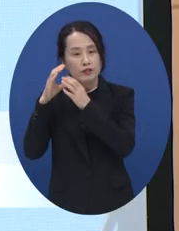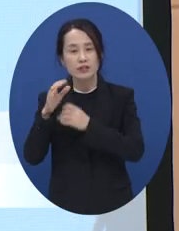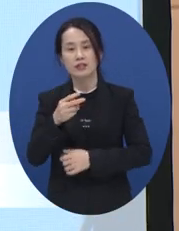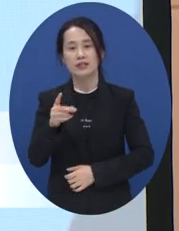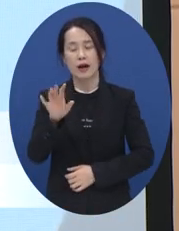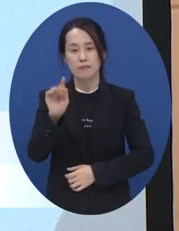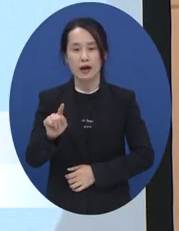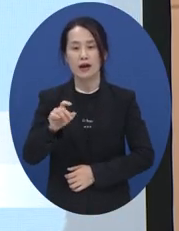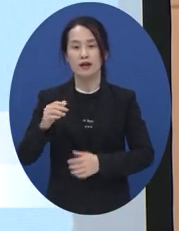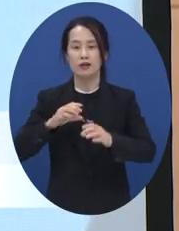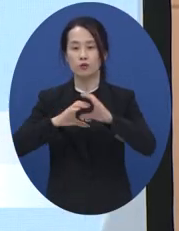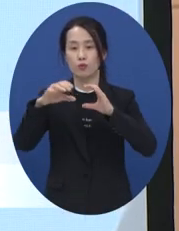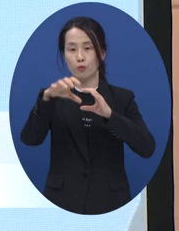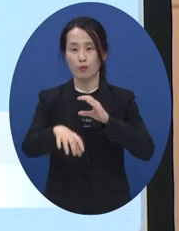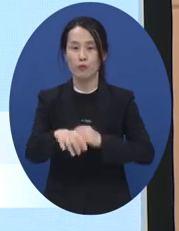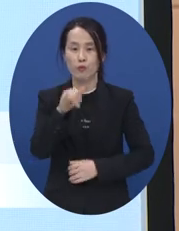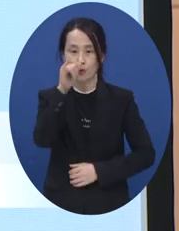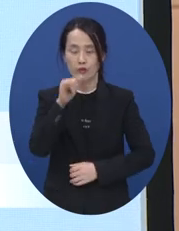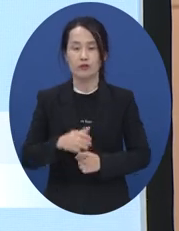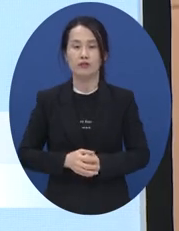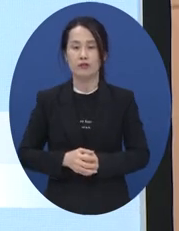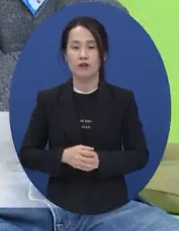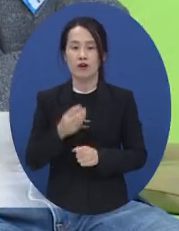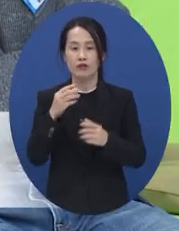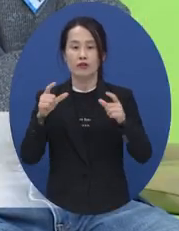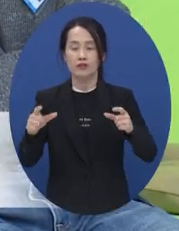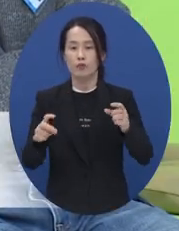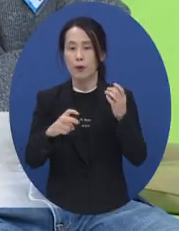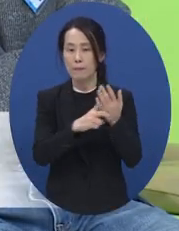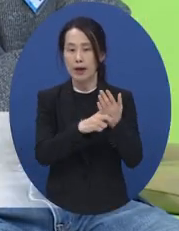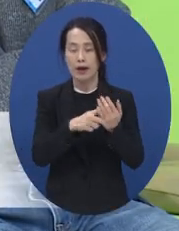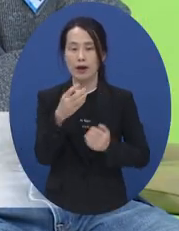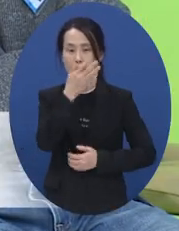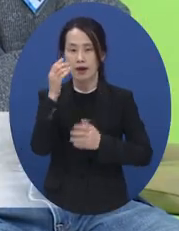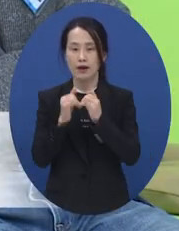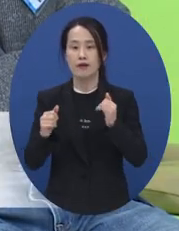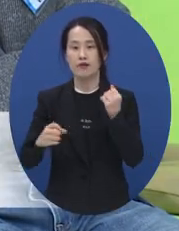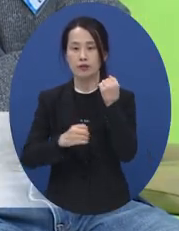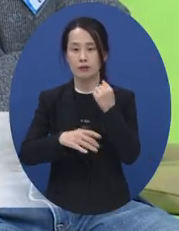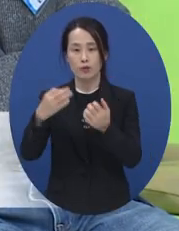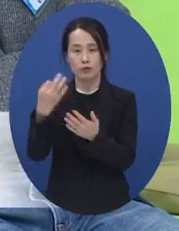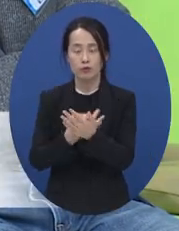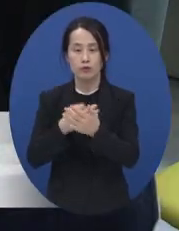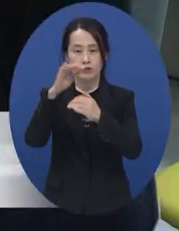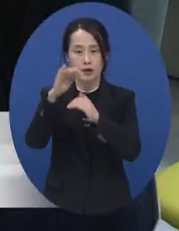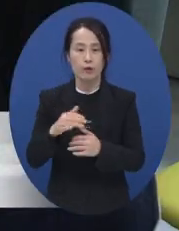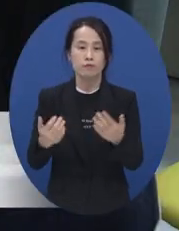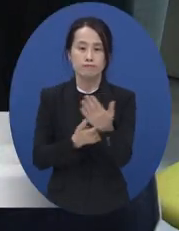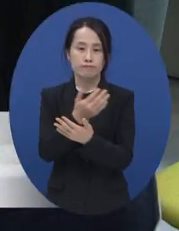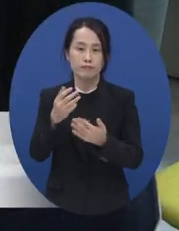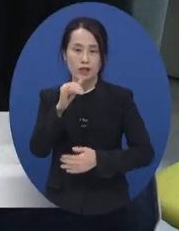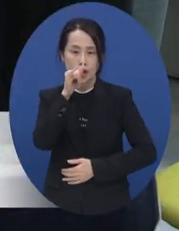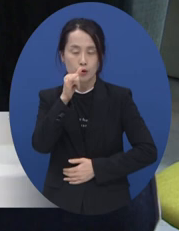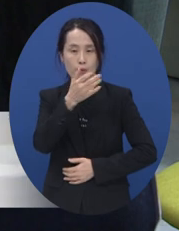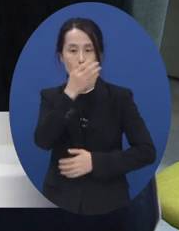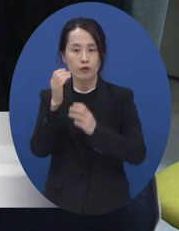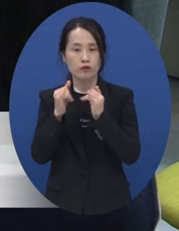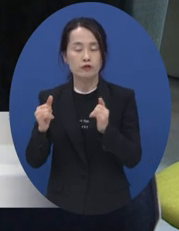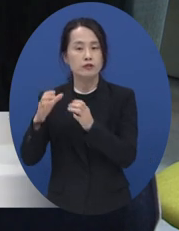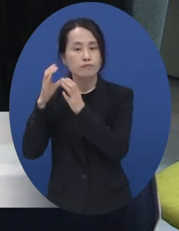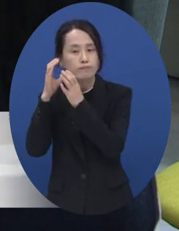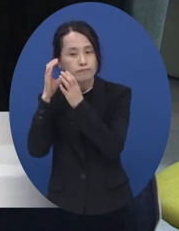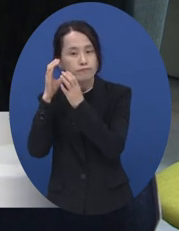청취 다방 소통 공간 에서 열렸습니다 이날 행사에는 경기 지역화폐 와 청년 기본소득 의 사례를 공유하고